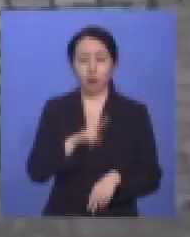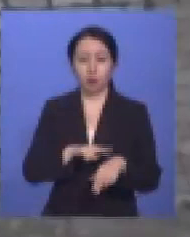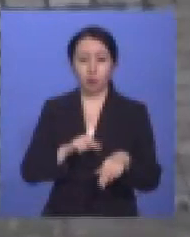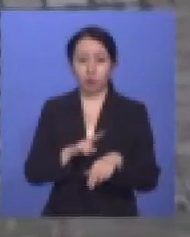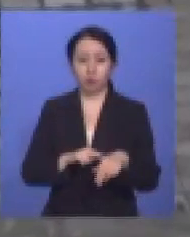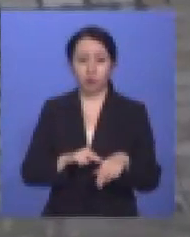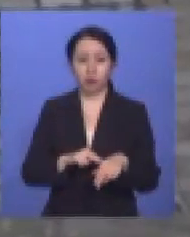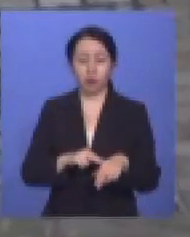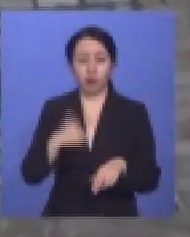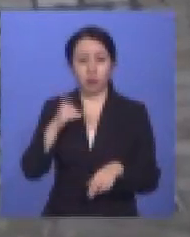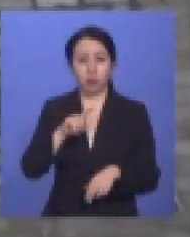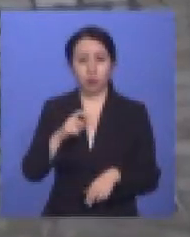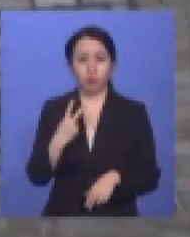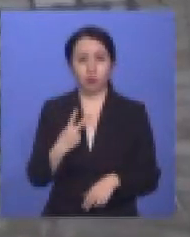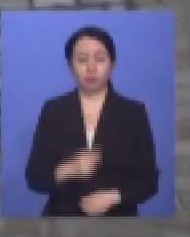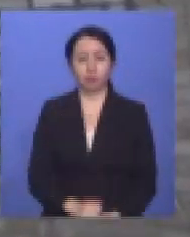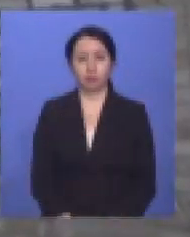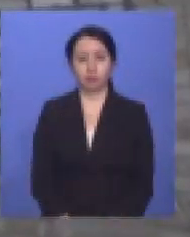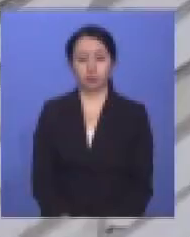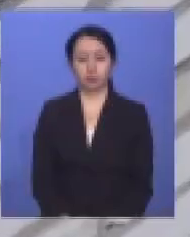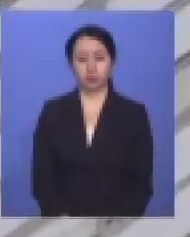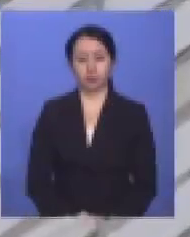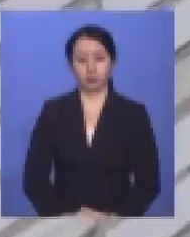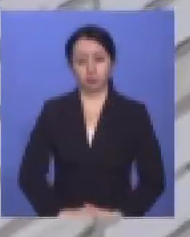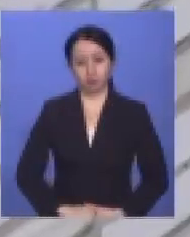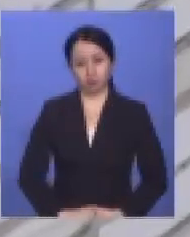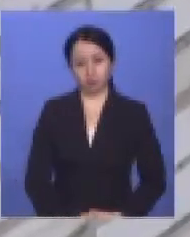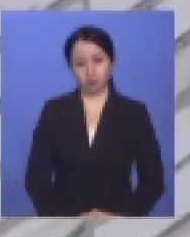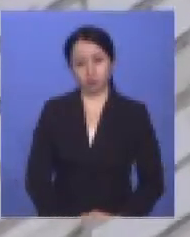инспектору, либо на канал 102. Елена Горбань при содействии пресс-службы Департамента полиции.